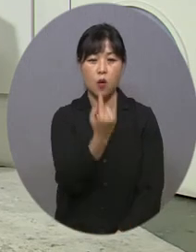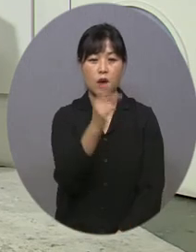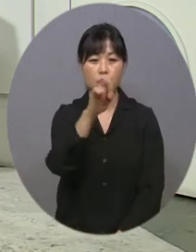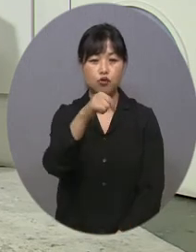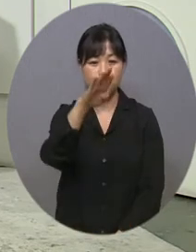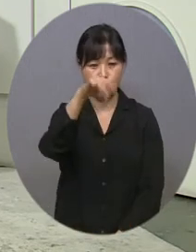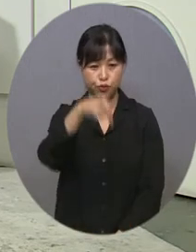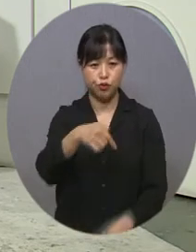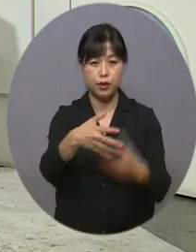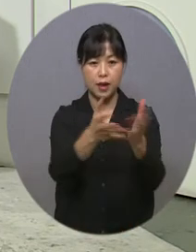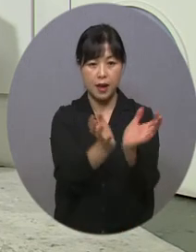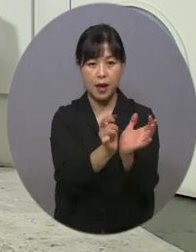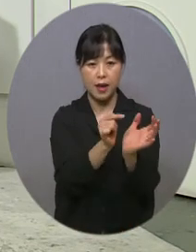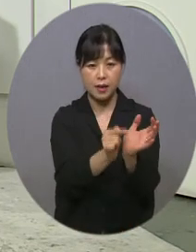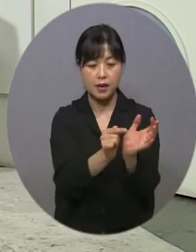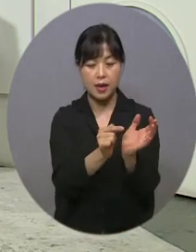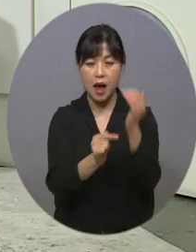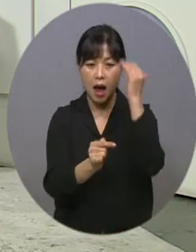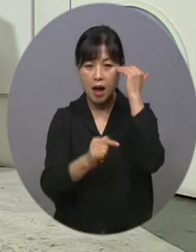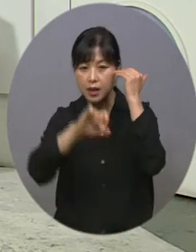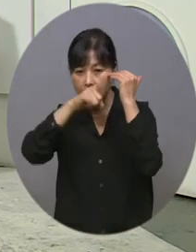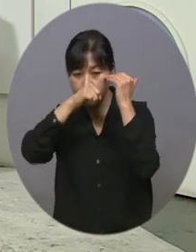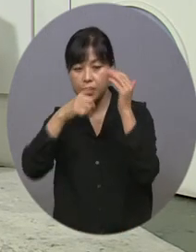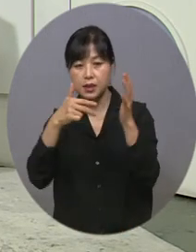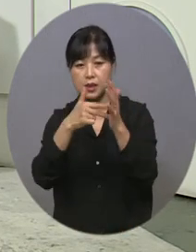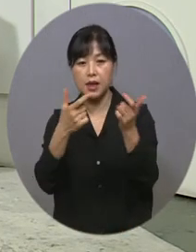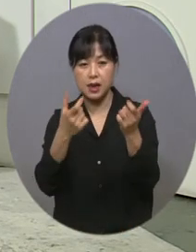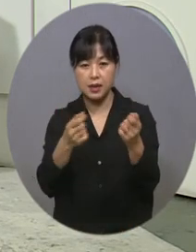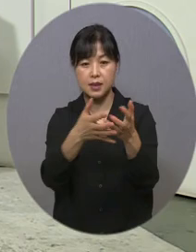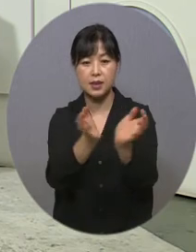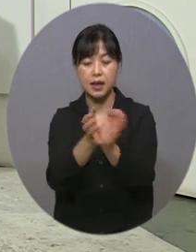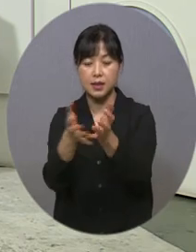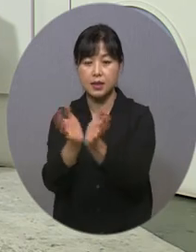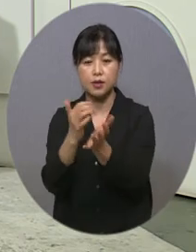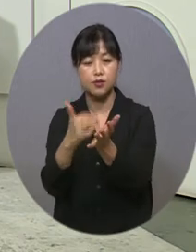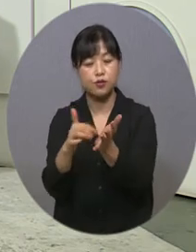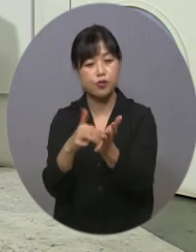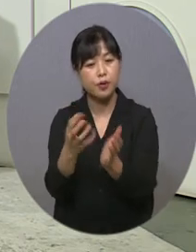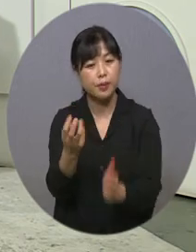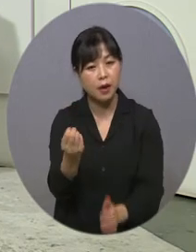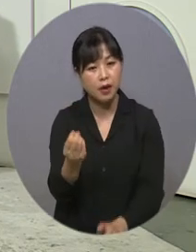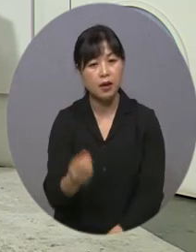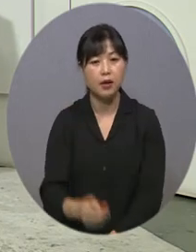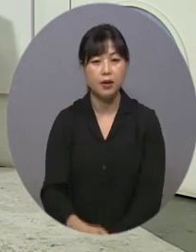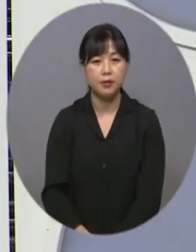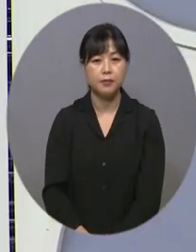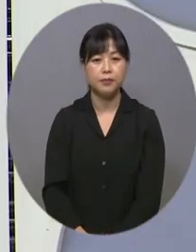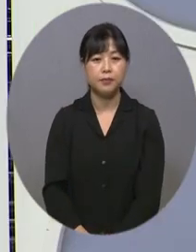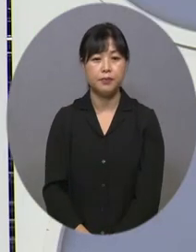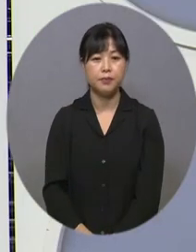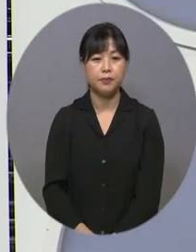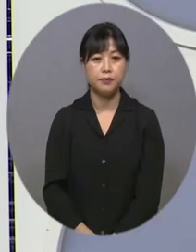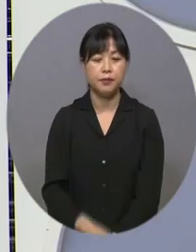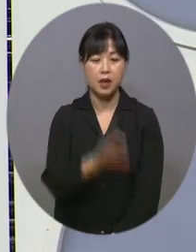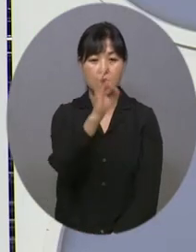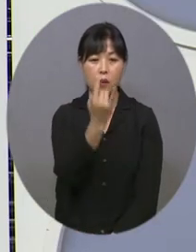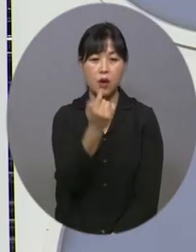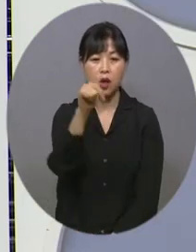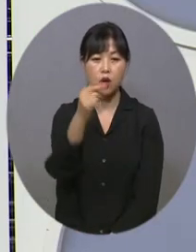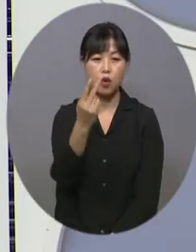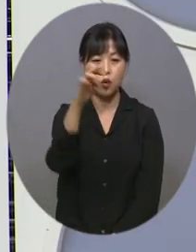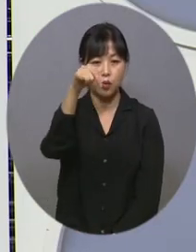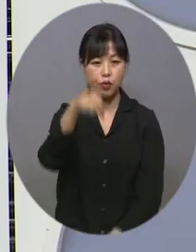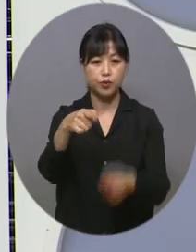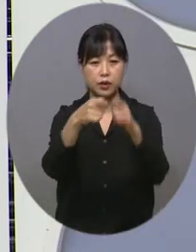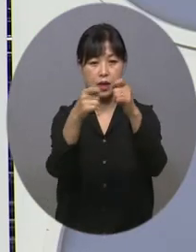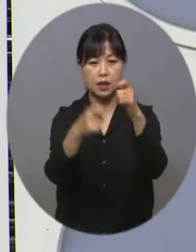이 한아프리카 재단 같은 그 단체가 몇 개나 됩니까? 외교부 산하